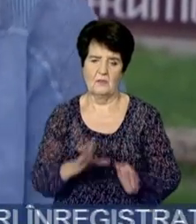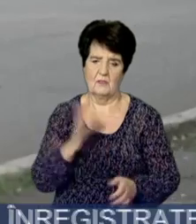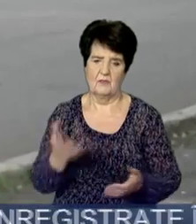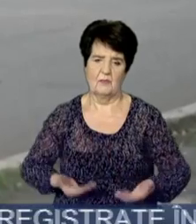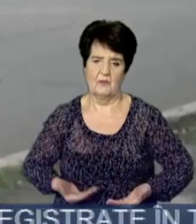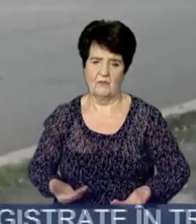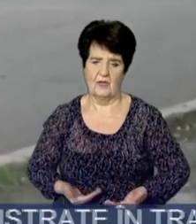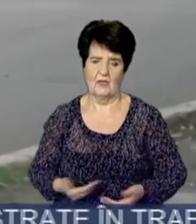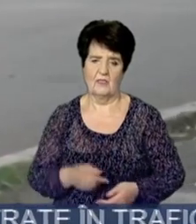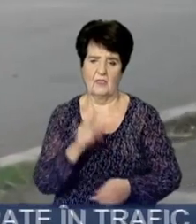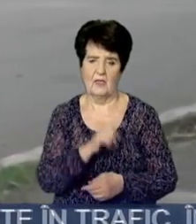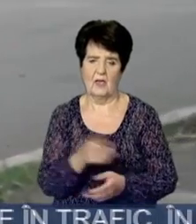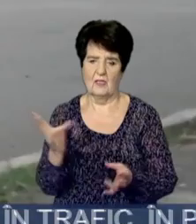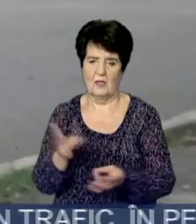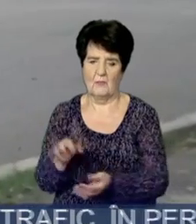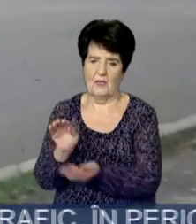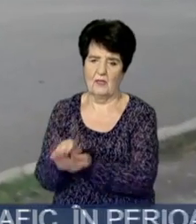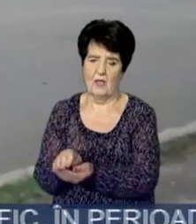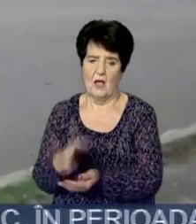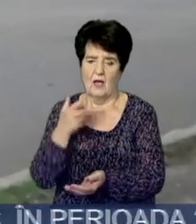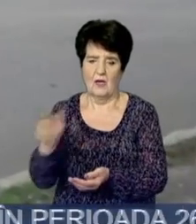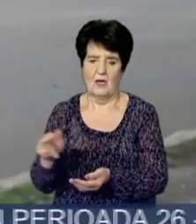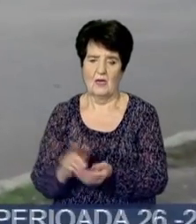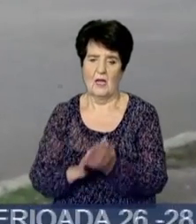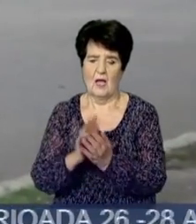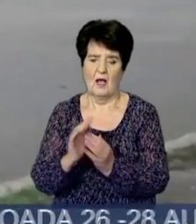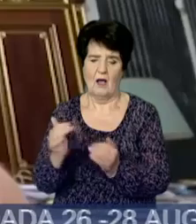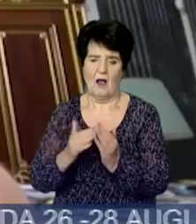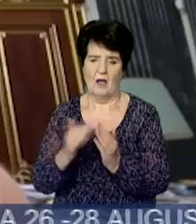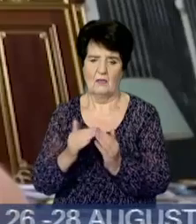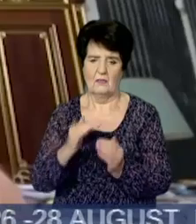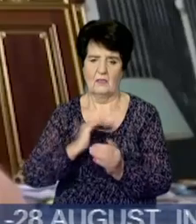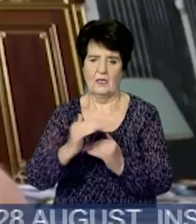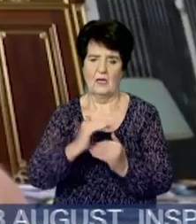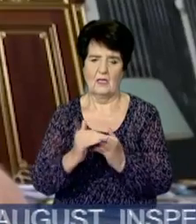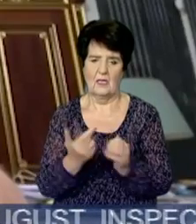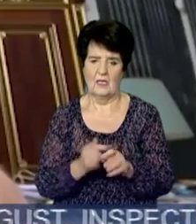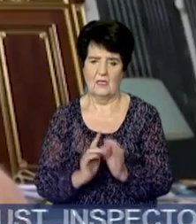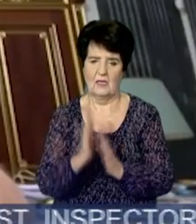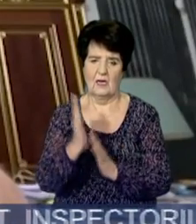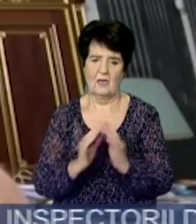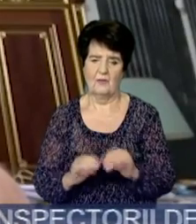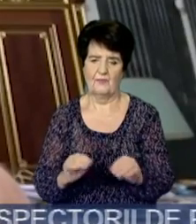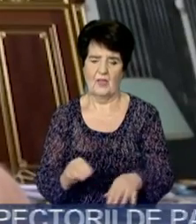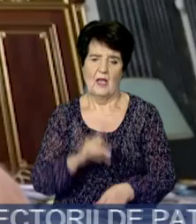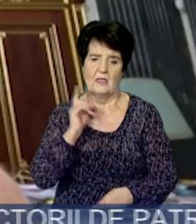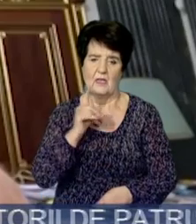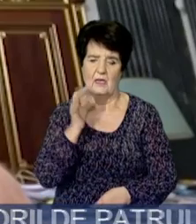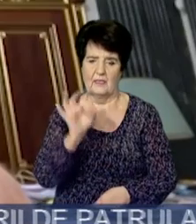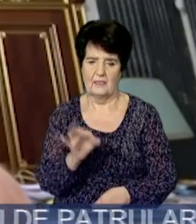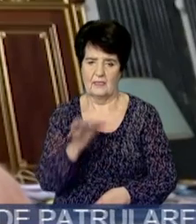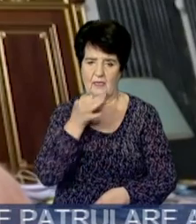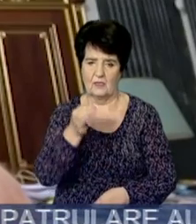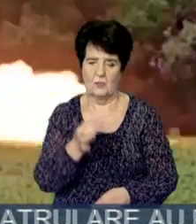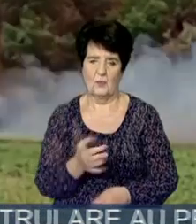în timp ce ea a trebuit să-și îngroape mama în grădina casei. În adresarea sa video de noaptea trecută, președintele ucrainean Volodymyr Zelensky a